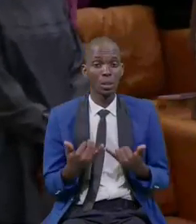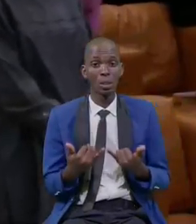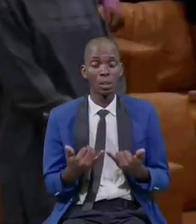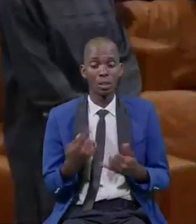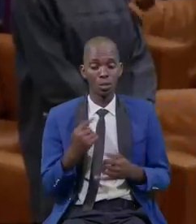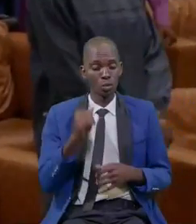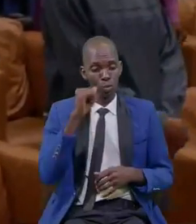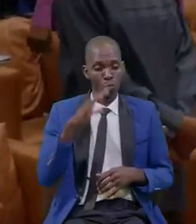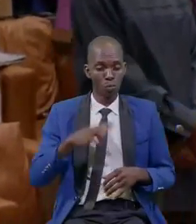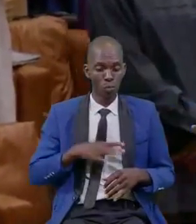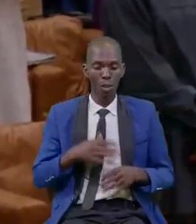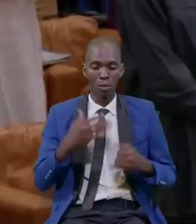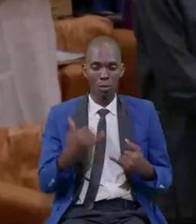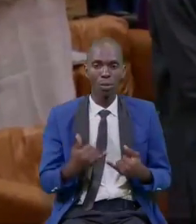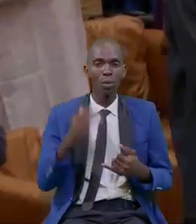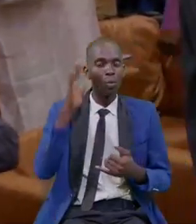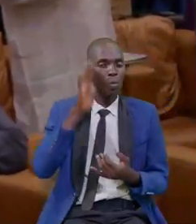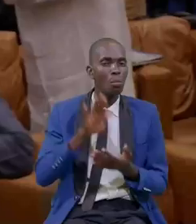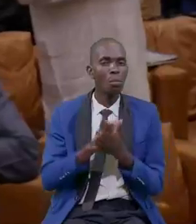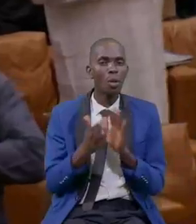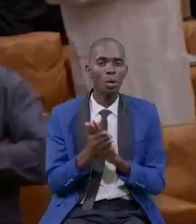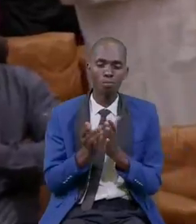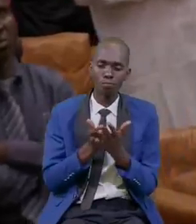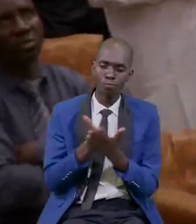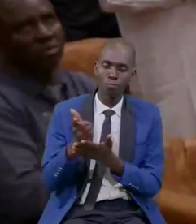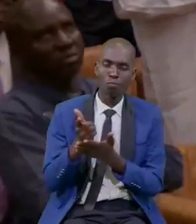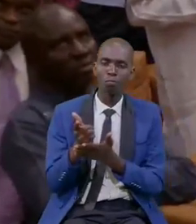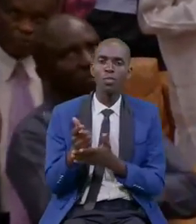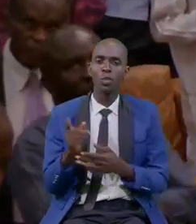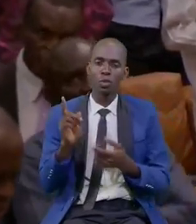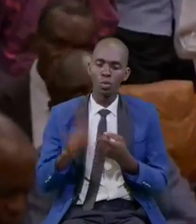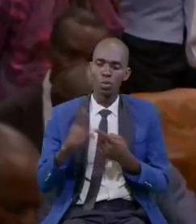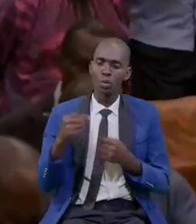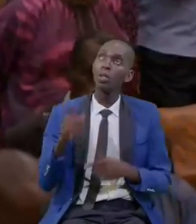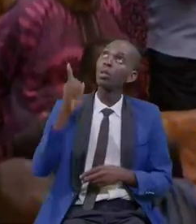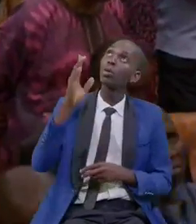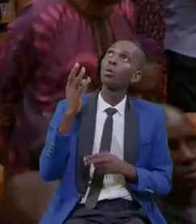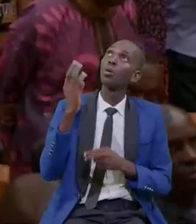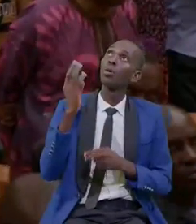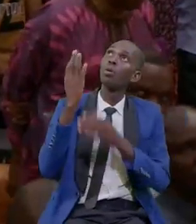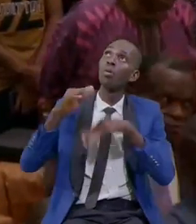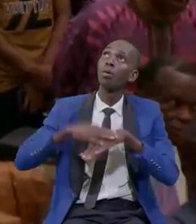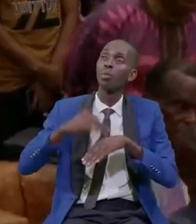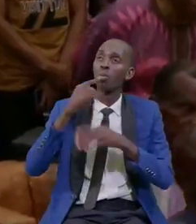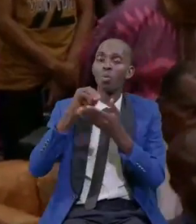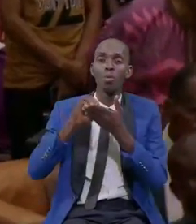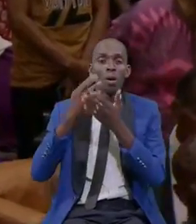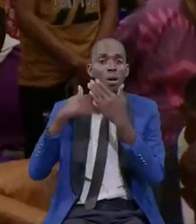Maintenant, elle va rester loyale au Dieu du ciel et de la